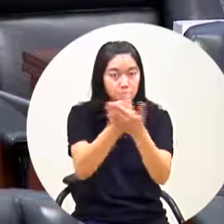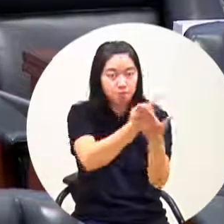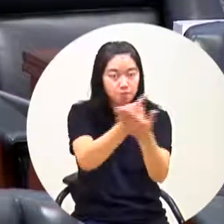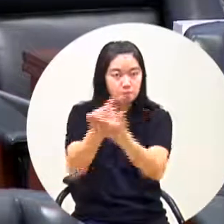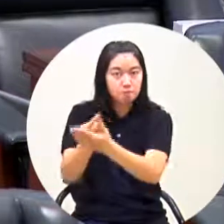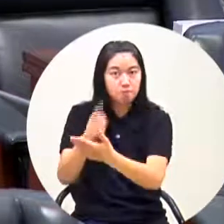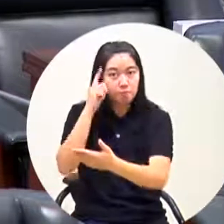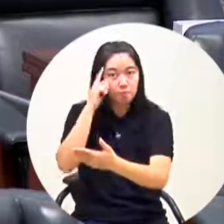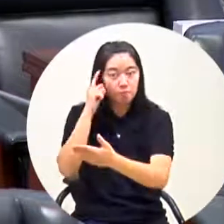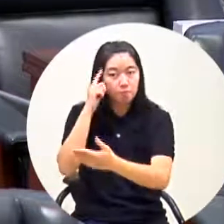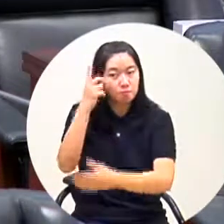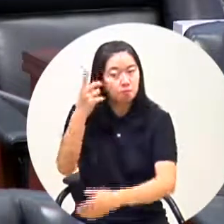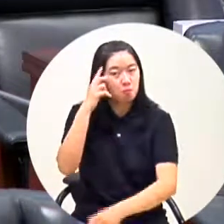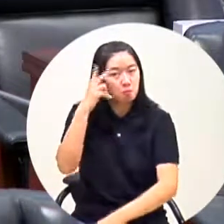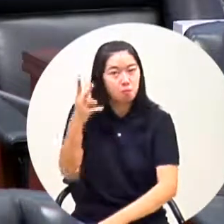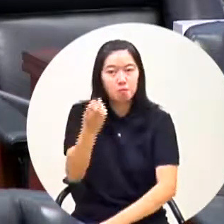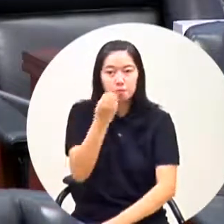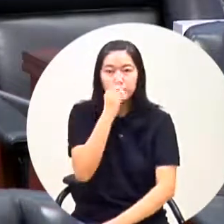1-2天就吃1颗蛋了哦。